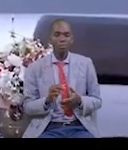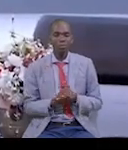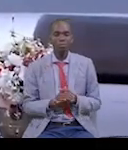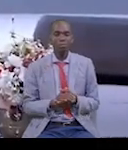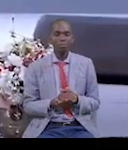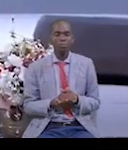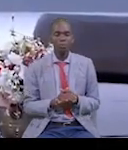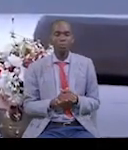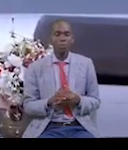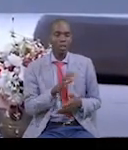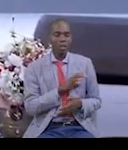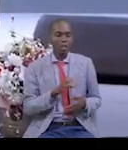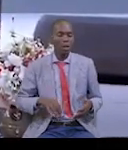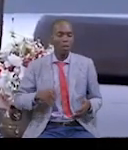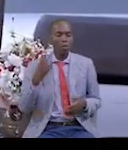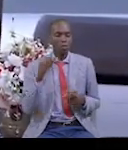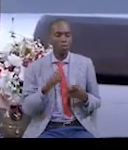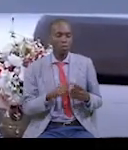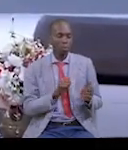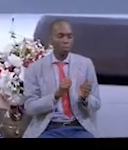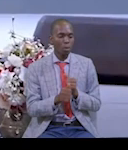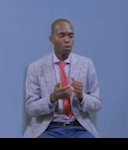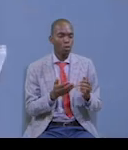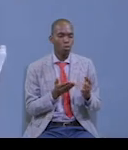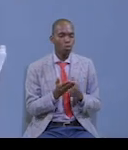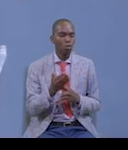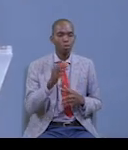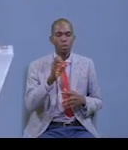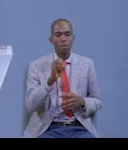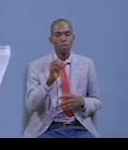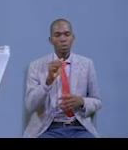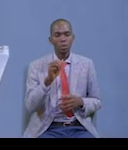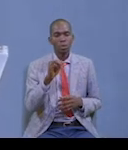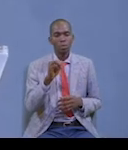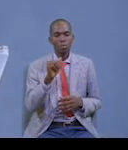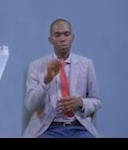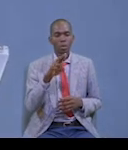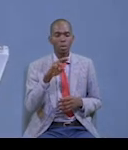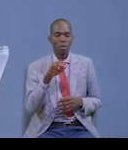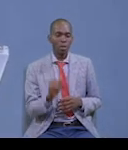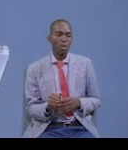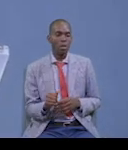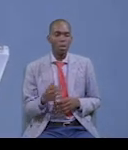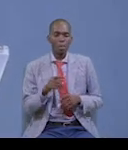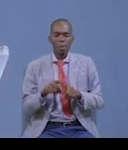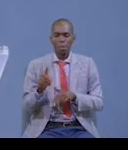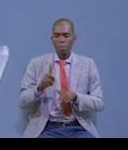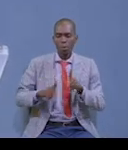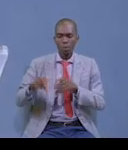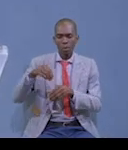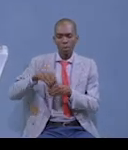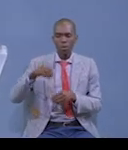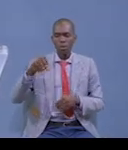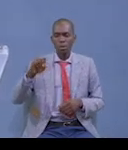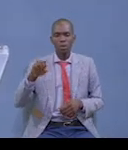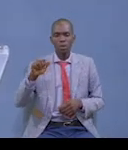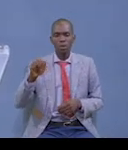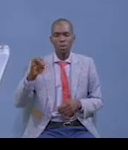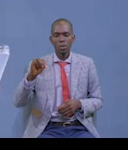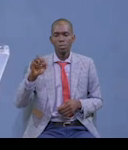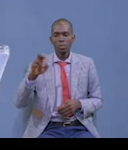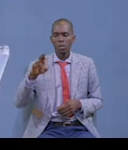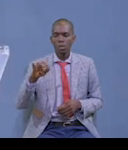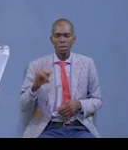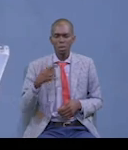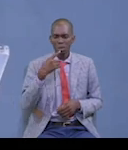through Samaria. క్రీస్తు సమరయ గుండా వెళ్తూ ఉన్నాడు. The Samaritans said no. సమరయులు రావద్దు అన్నారు. You will not pass